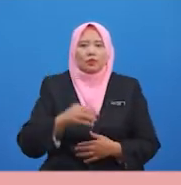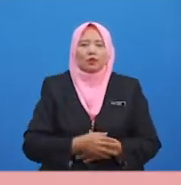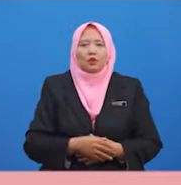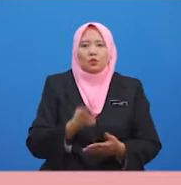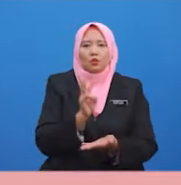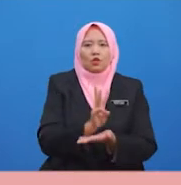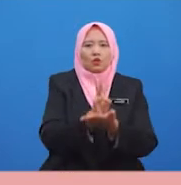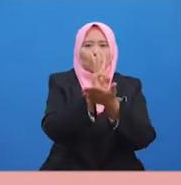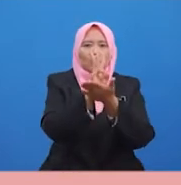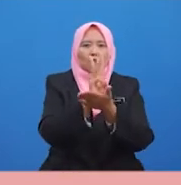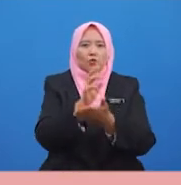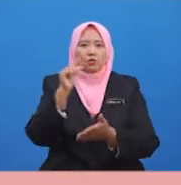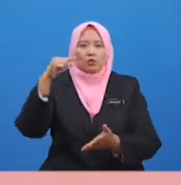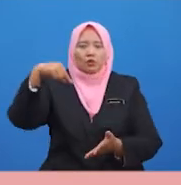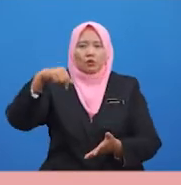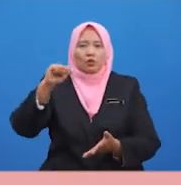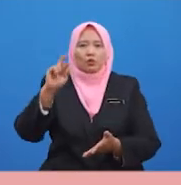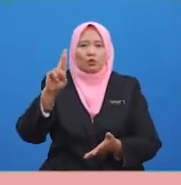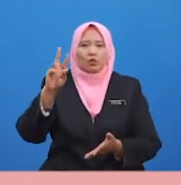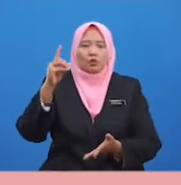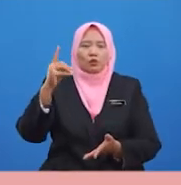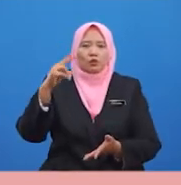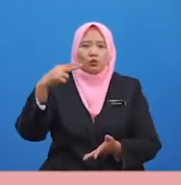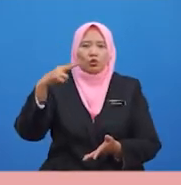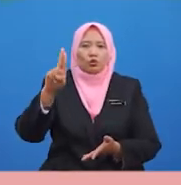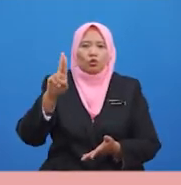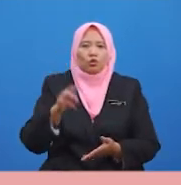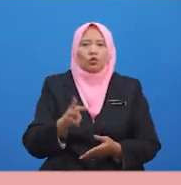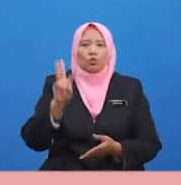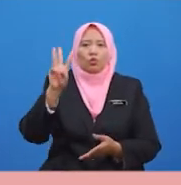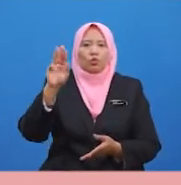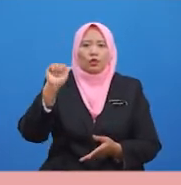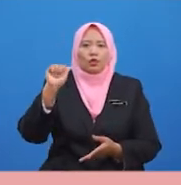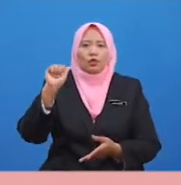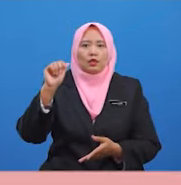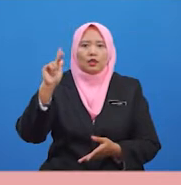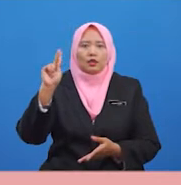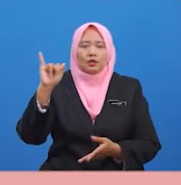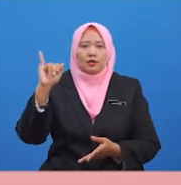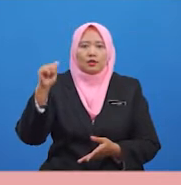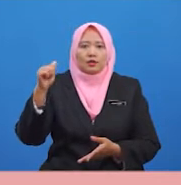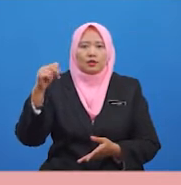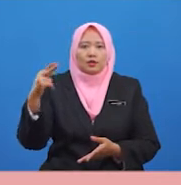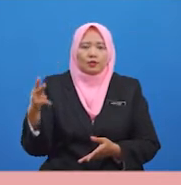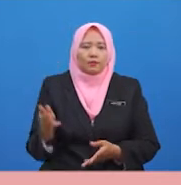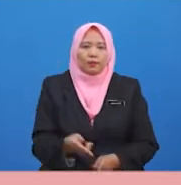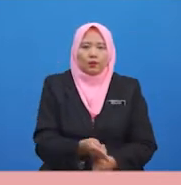wadiah. Ketiga, perkongsian, iaitu musyarakah dan